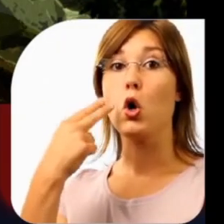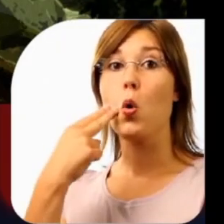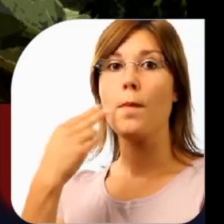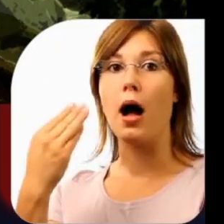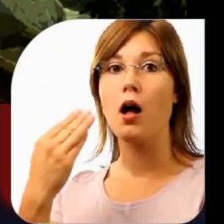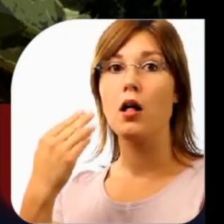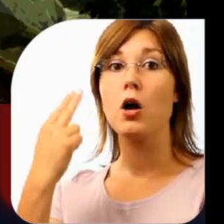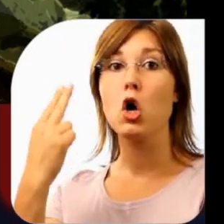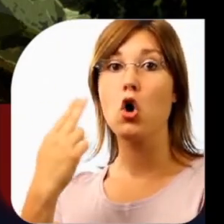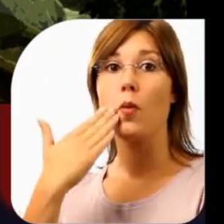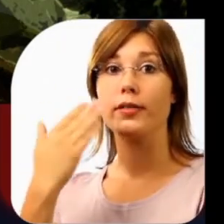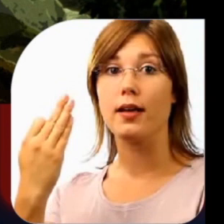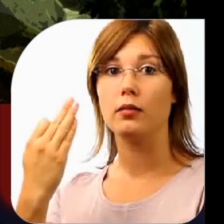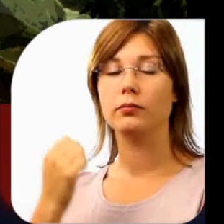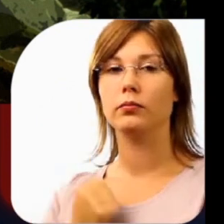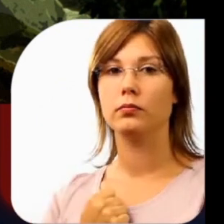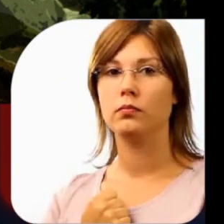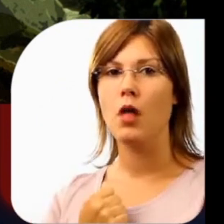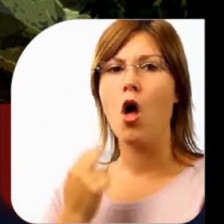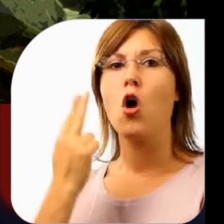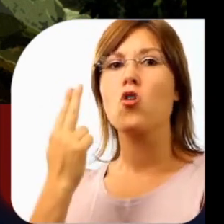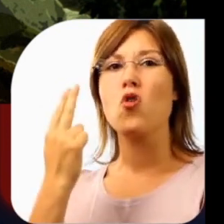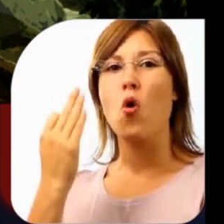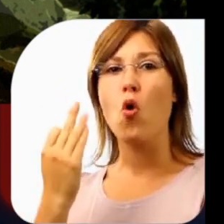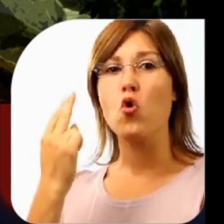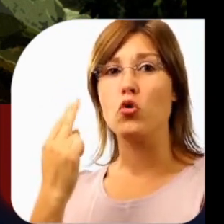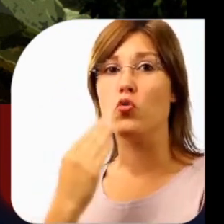Le combat commença.